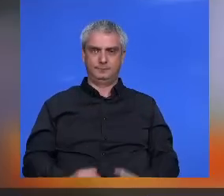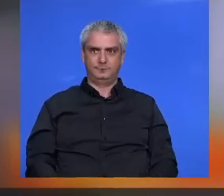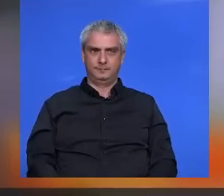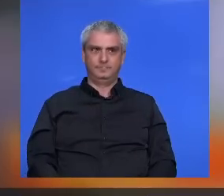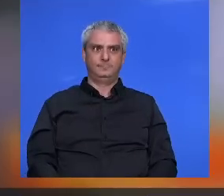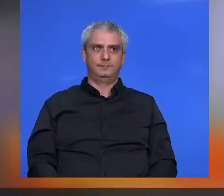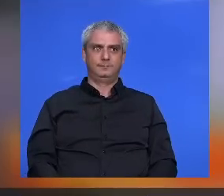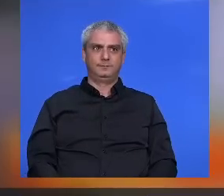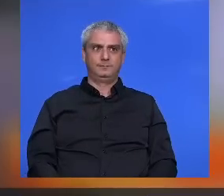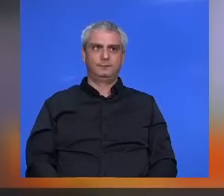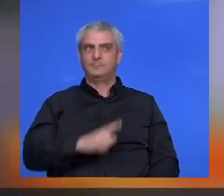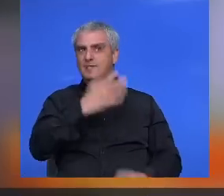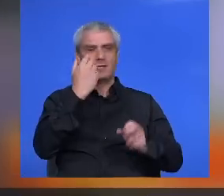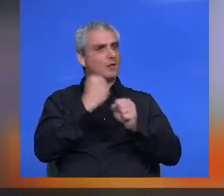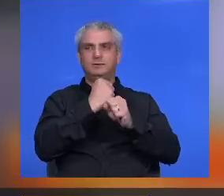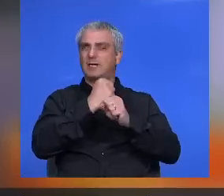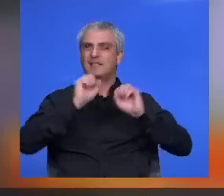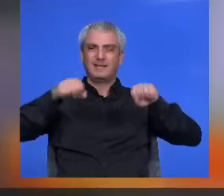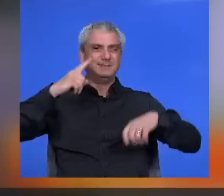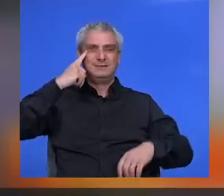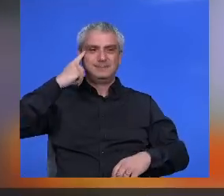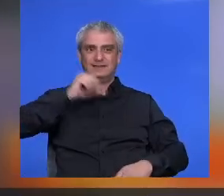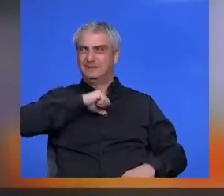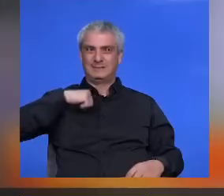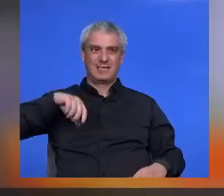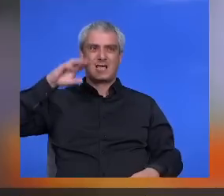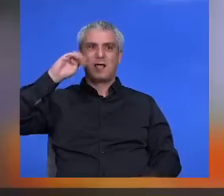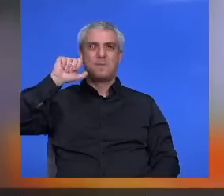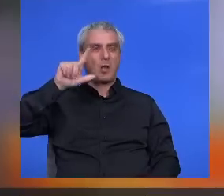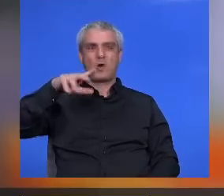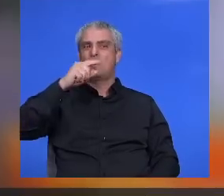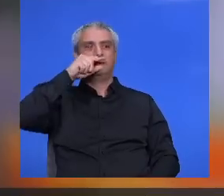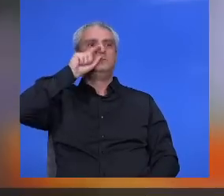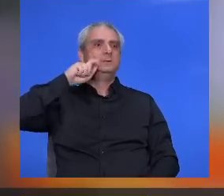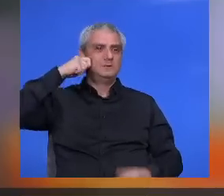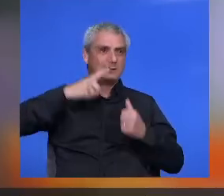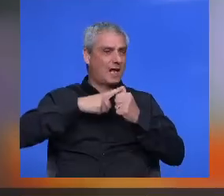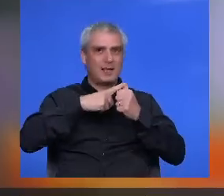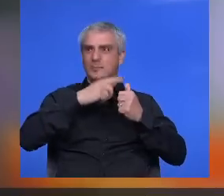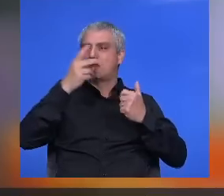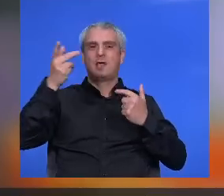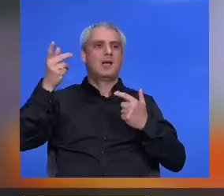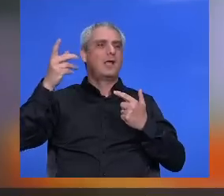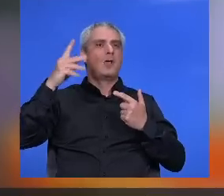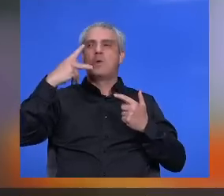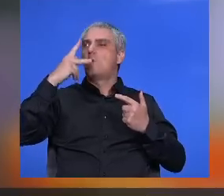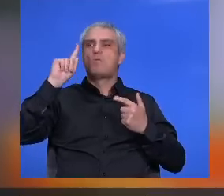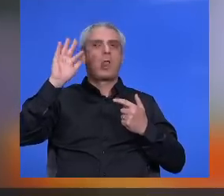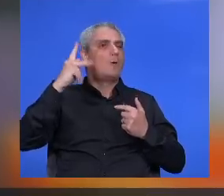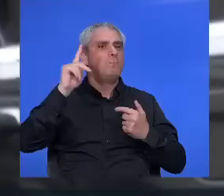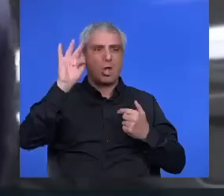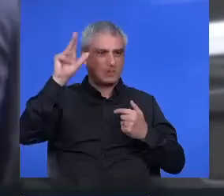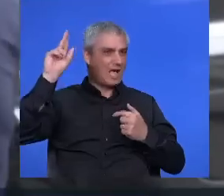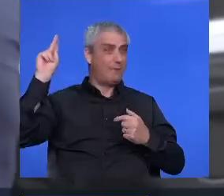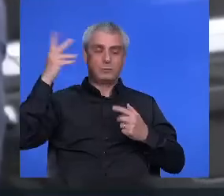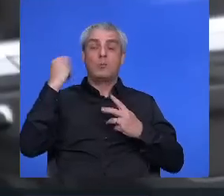that would make Mao, Stalin, Pol Pot, it would make them